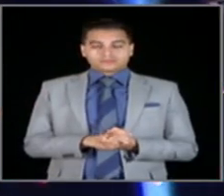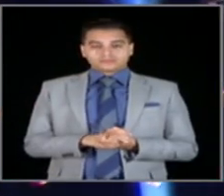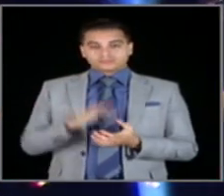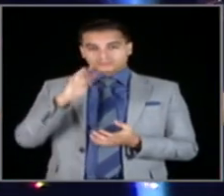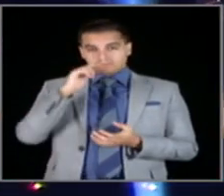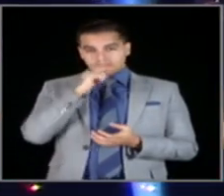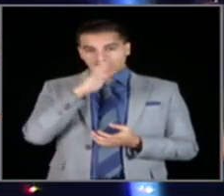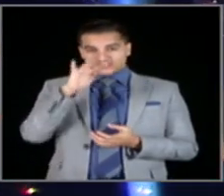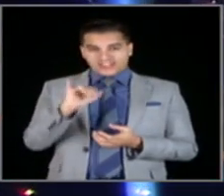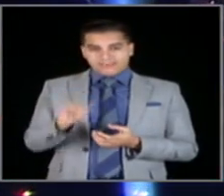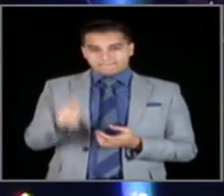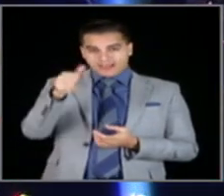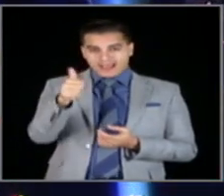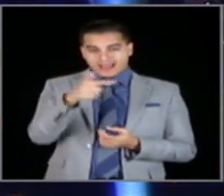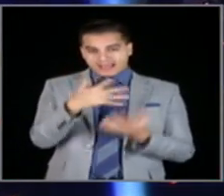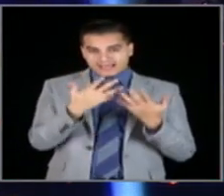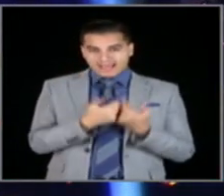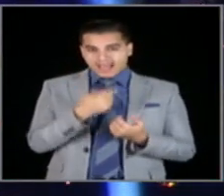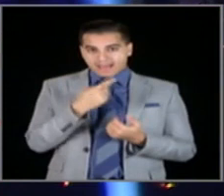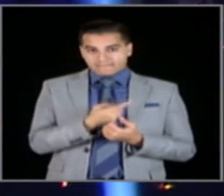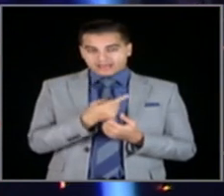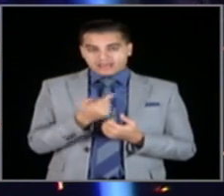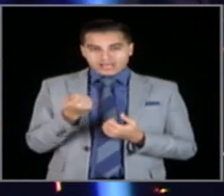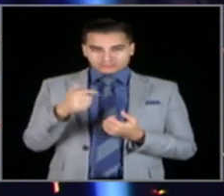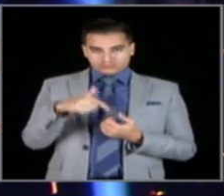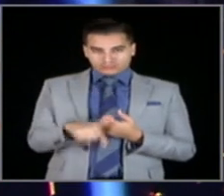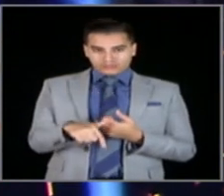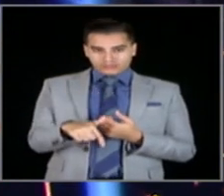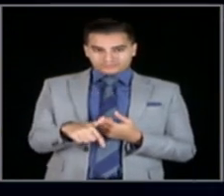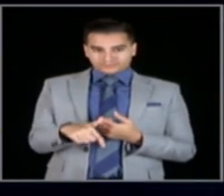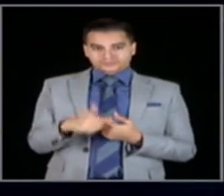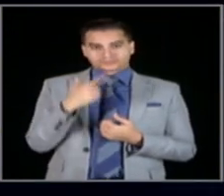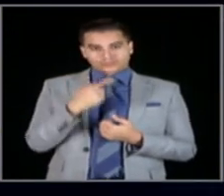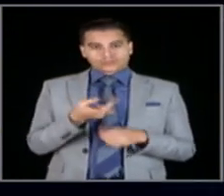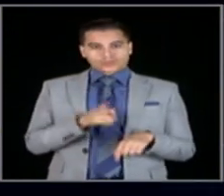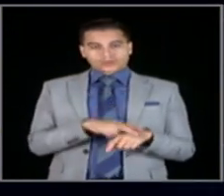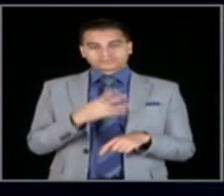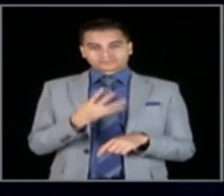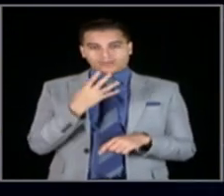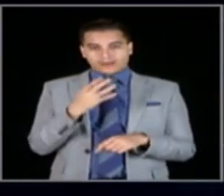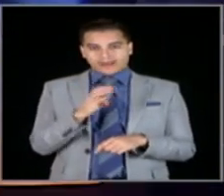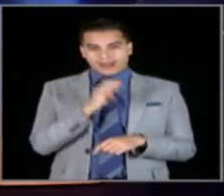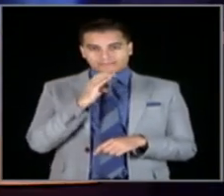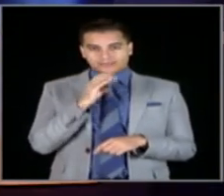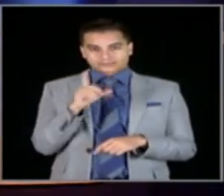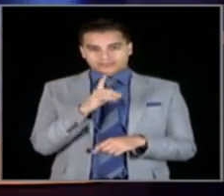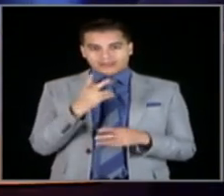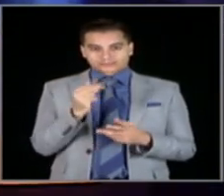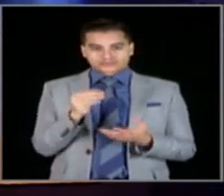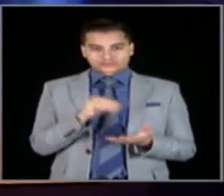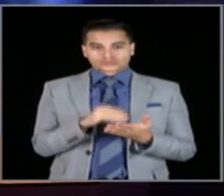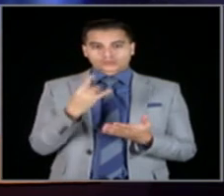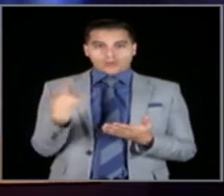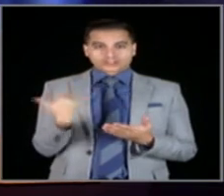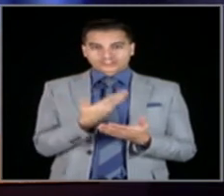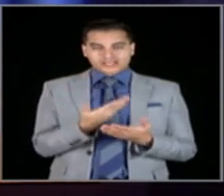وشيماء كنت كام يا شيماء؟ 65. 65 و4 إجابات صح؟ 20. و10